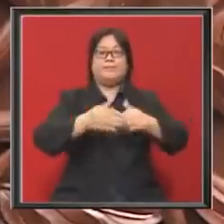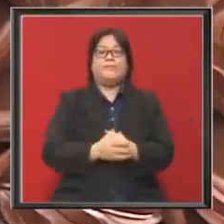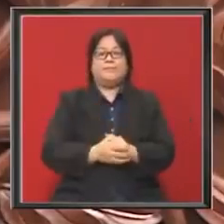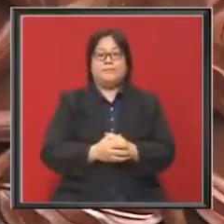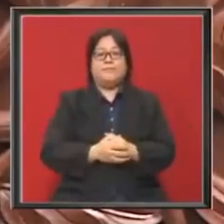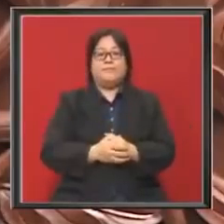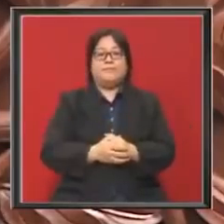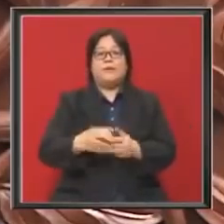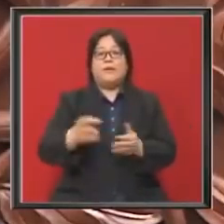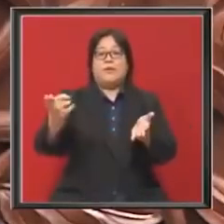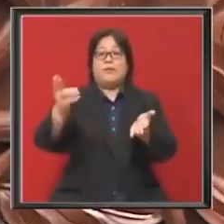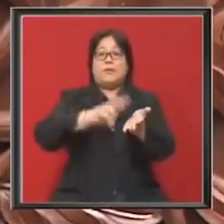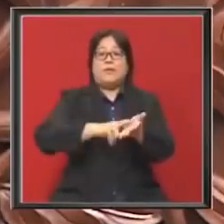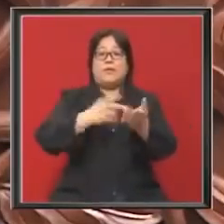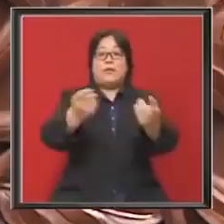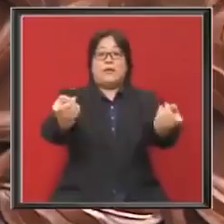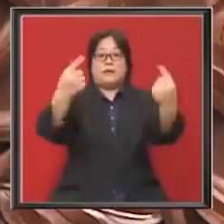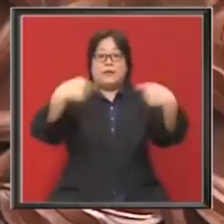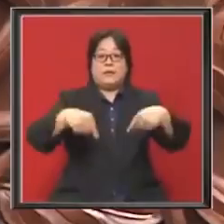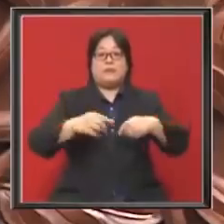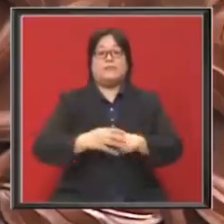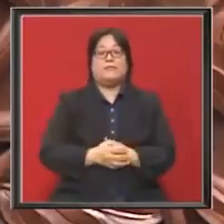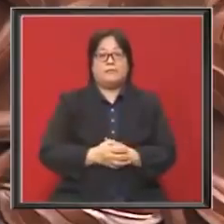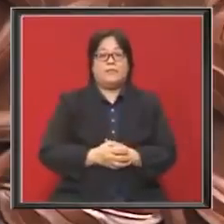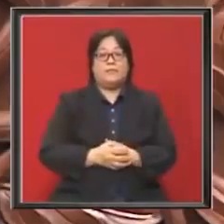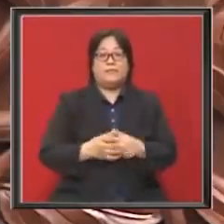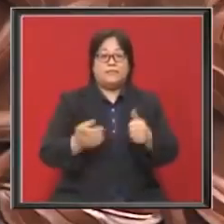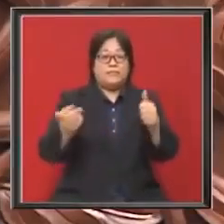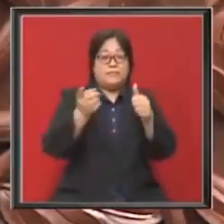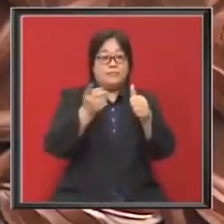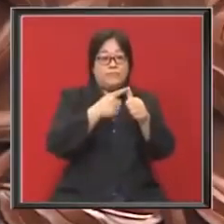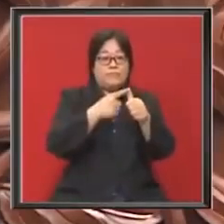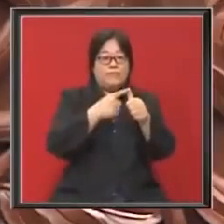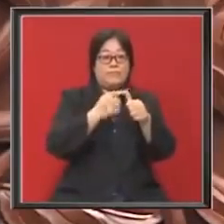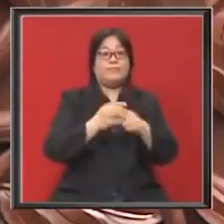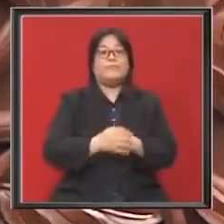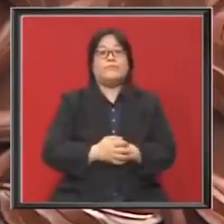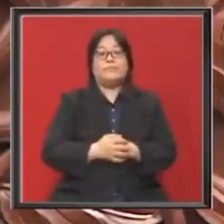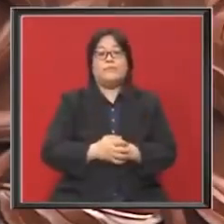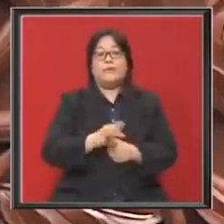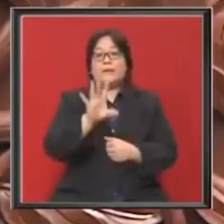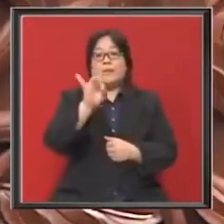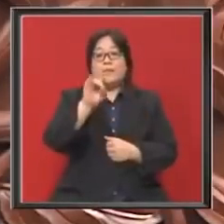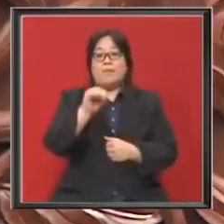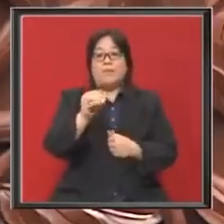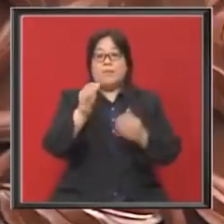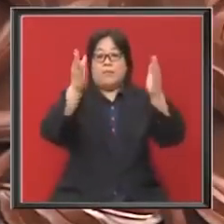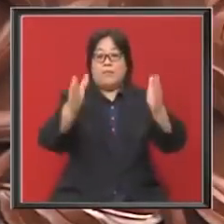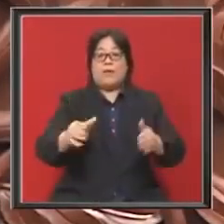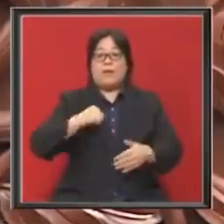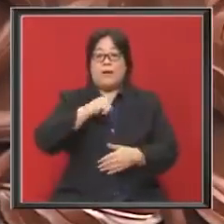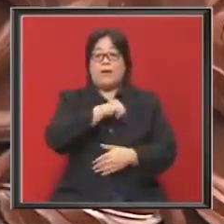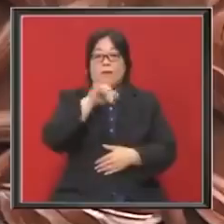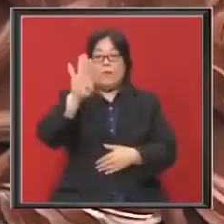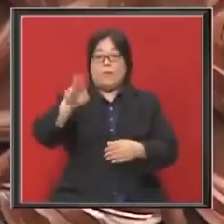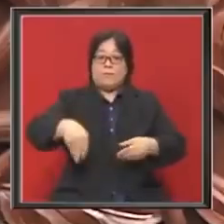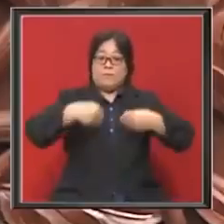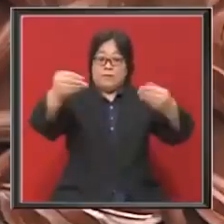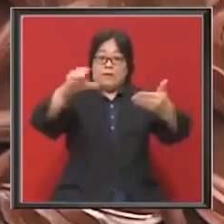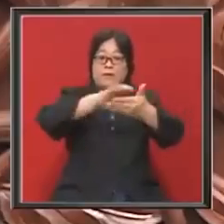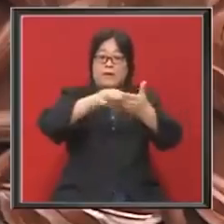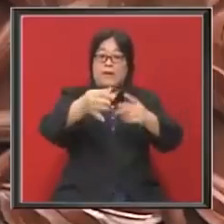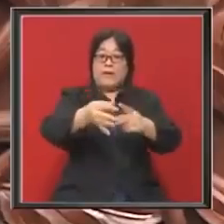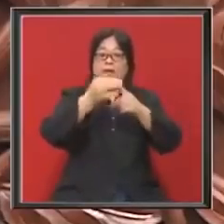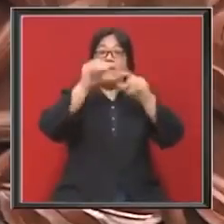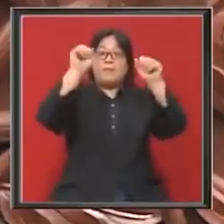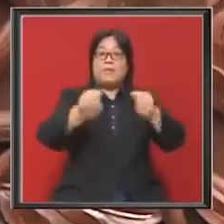berhubung record kehadiran sebagai berikut pertama 80 Orang alim Rahmat yang diberikan cuthaus